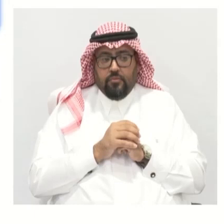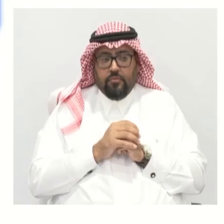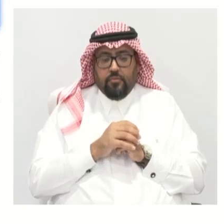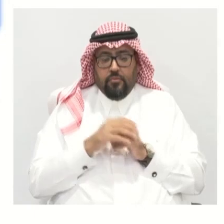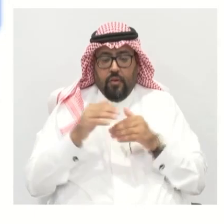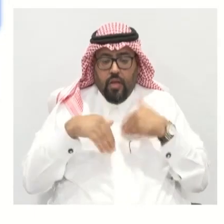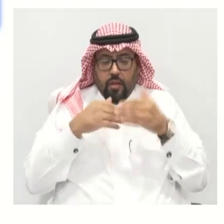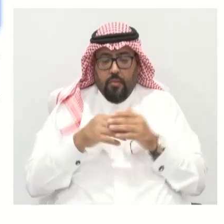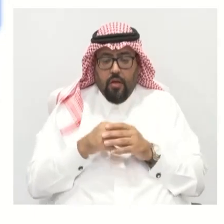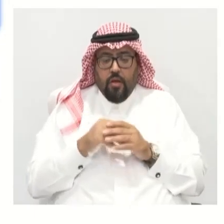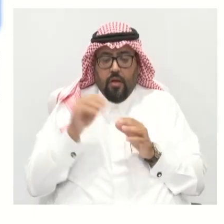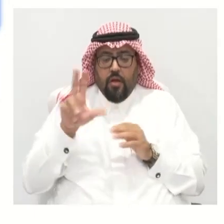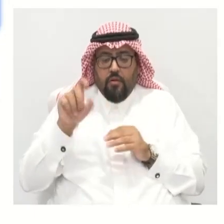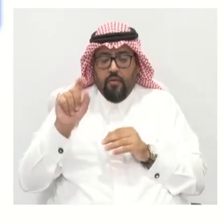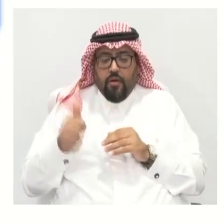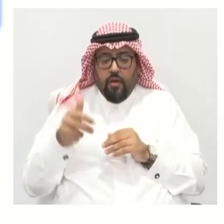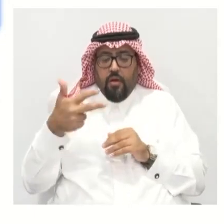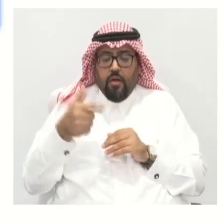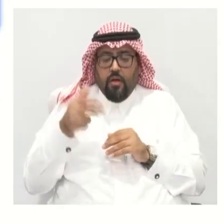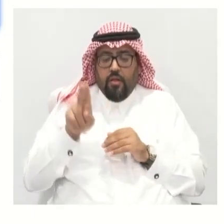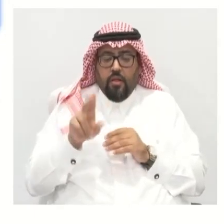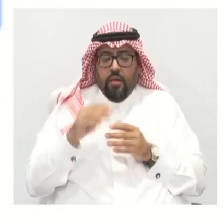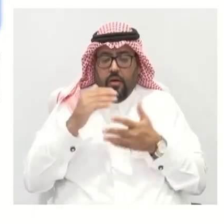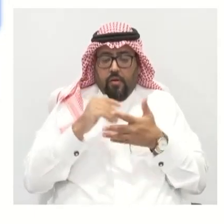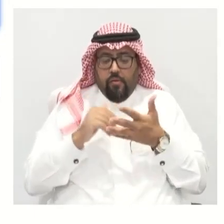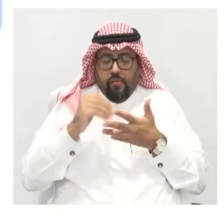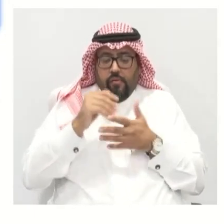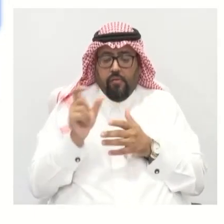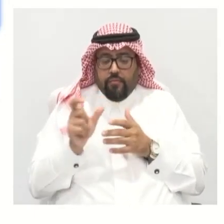اكمل او اكمل الفراغات الاتيه بكلمات